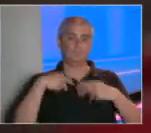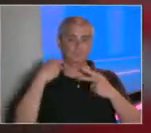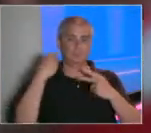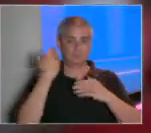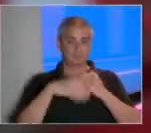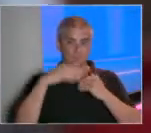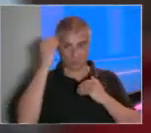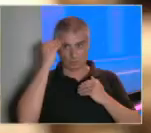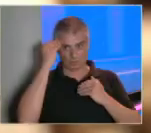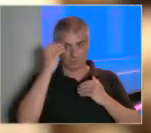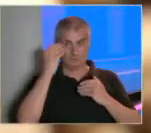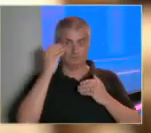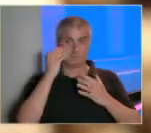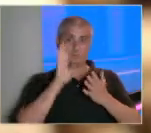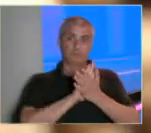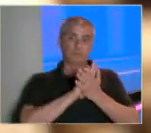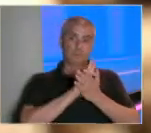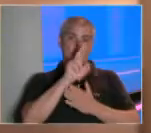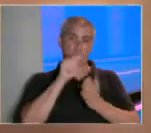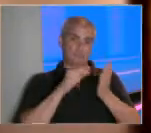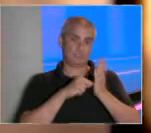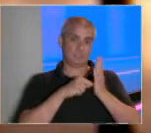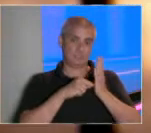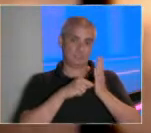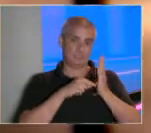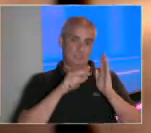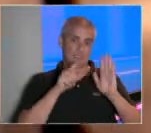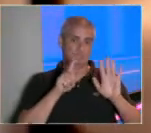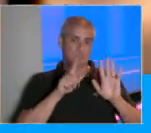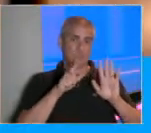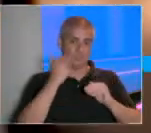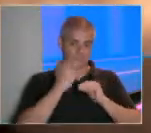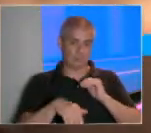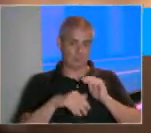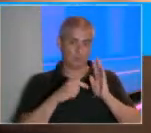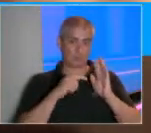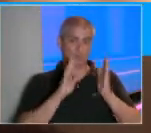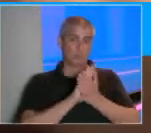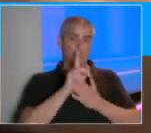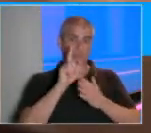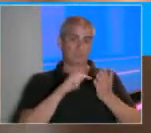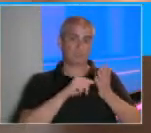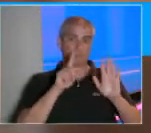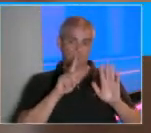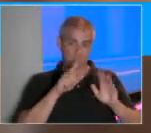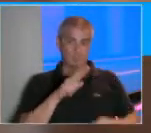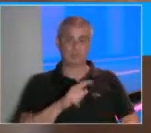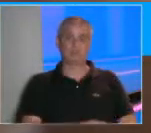ללימודים ב-13 לחודש, כלומר, יסיימו את שנת הלימודים, את מתכוונת, דנה.